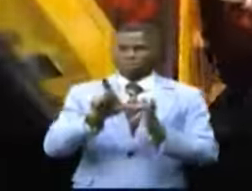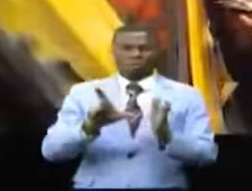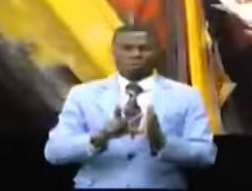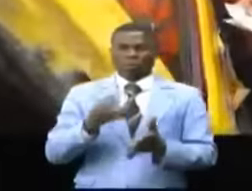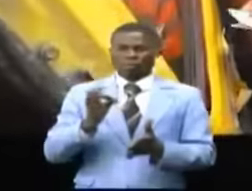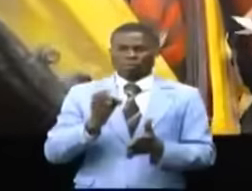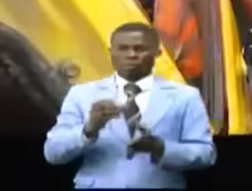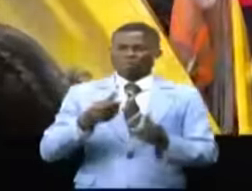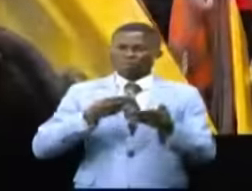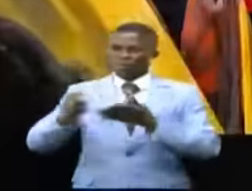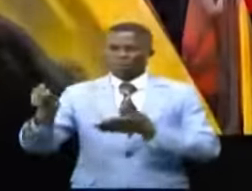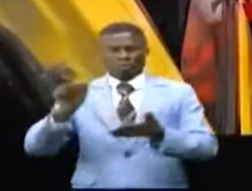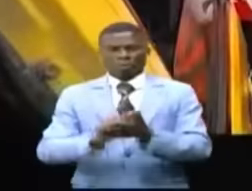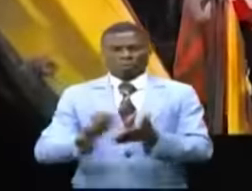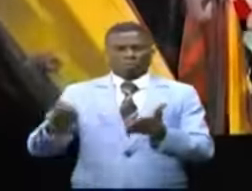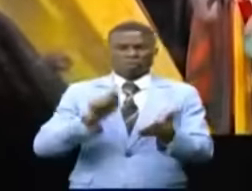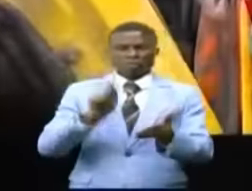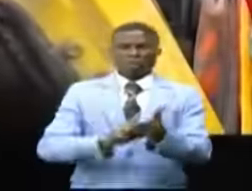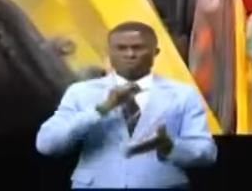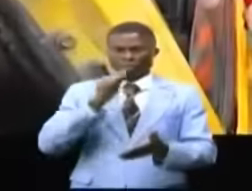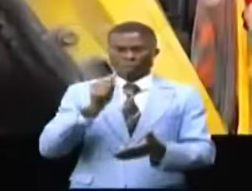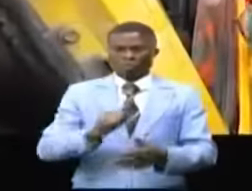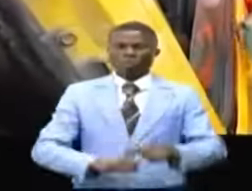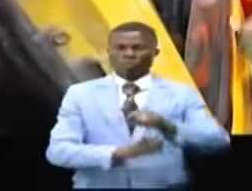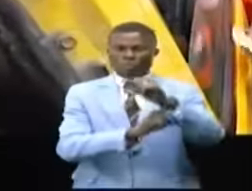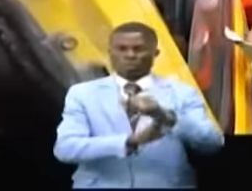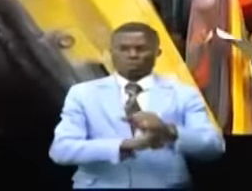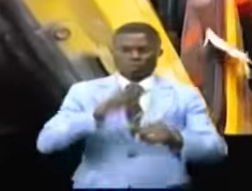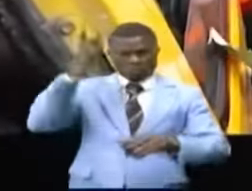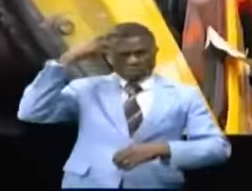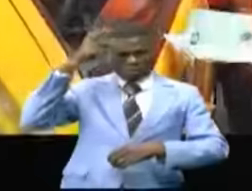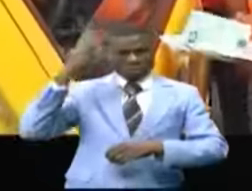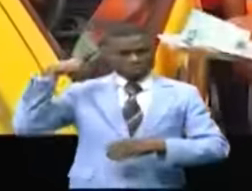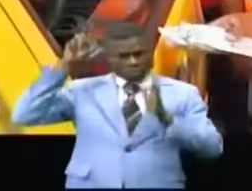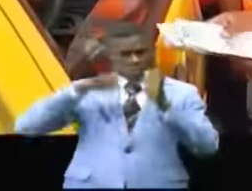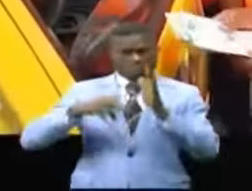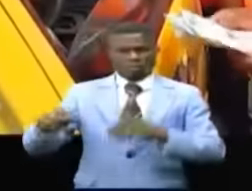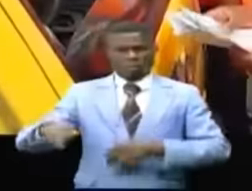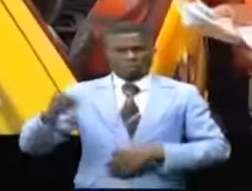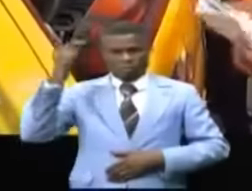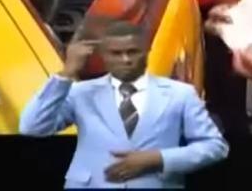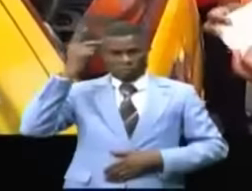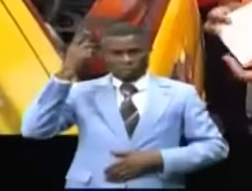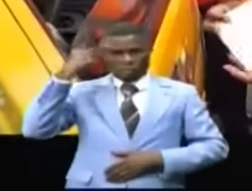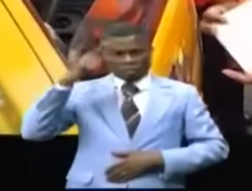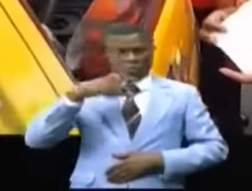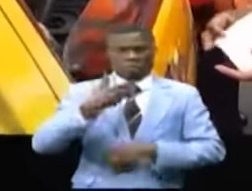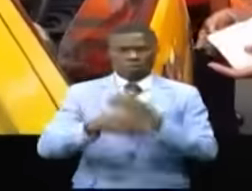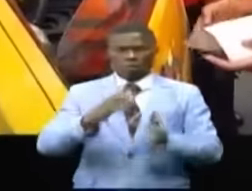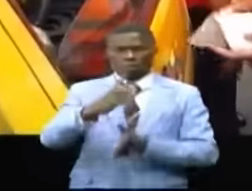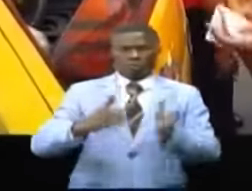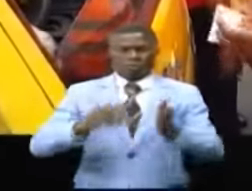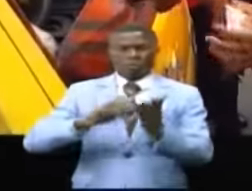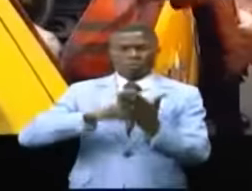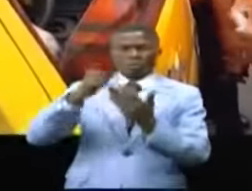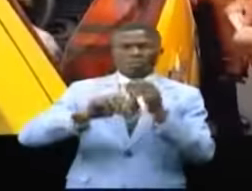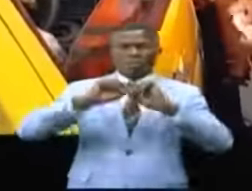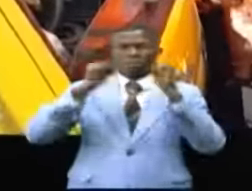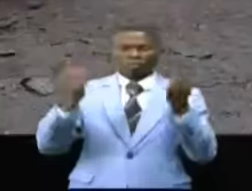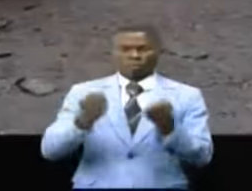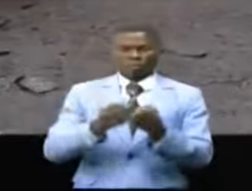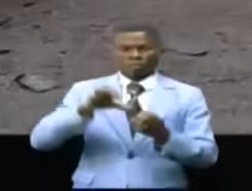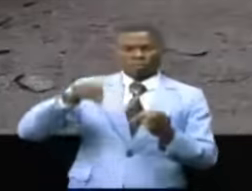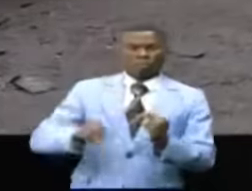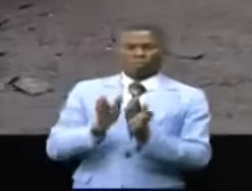avec cette taxe censée accompagner la politique du gouvernement provincial de Kinshasa en vue de réaliser des projets sociaux